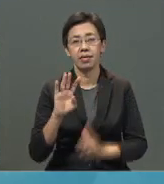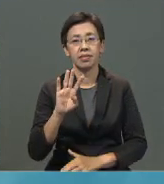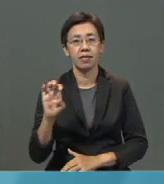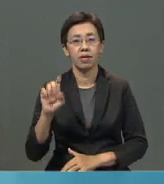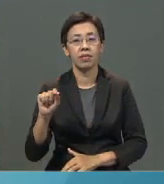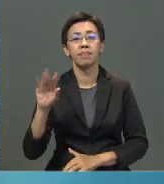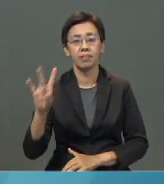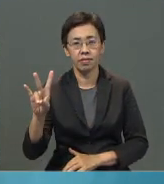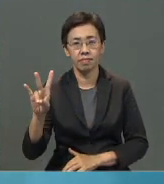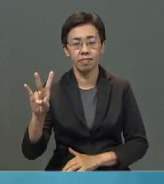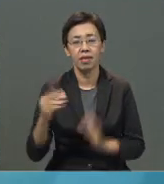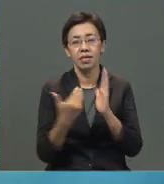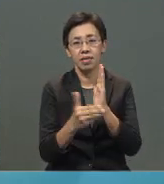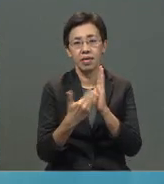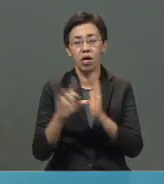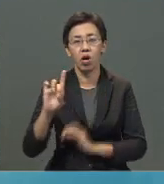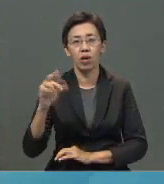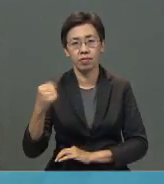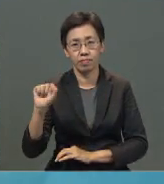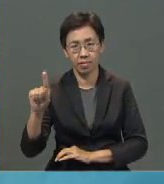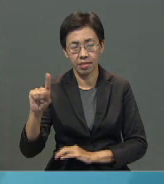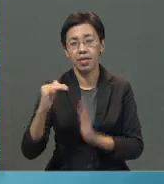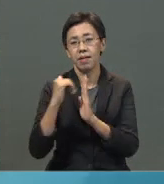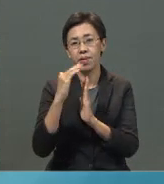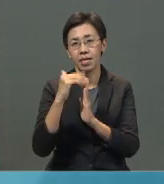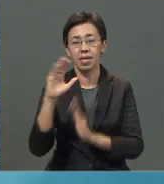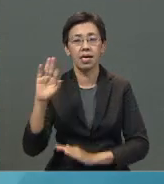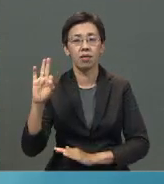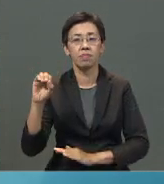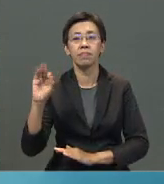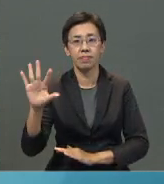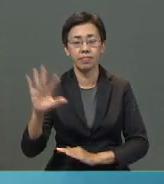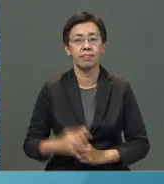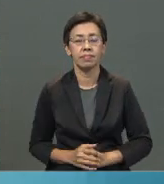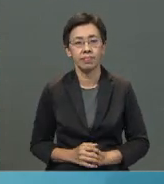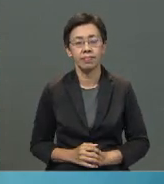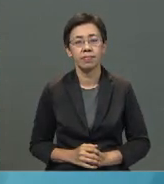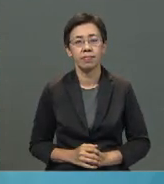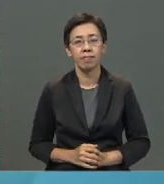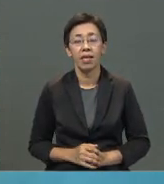427ตอนออกเฉียงเหนือ 111ภาคเหนือ 95ครับในรายละเอียดของเจ็บรายนี้เป็นอย่างไรบ้างนะครับมาดูกันก็พบว่า